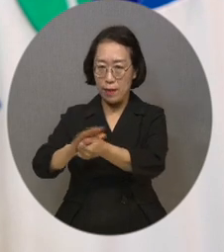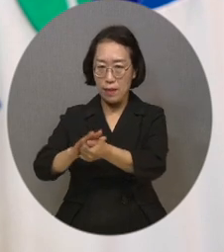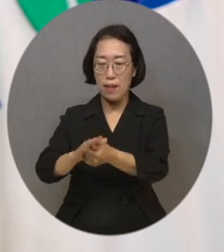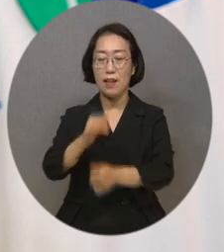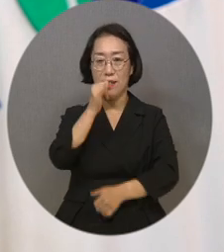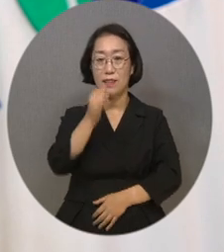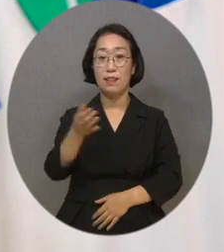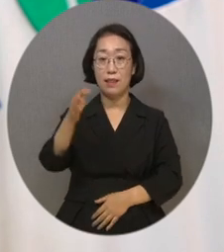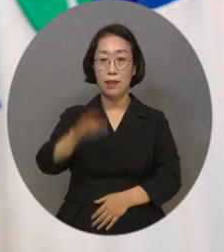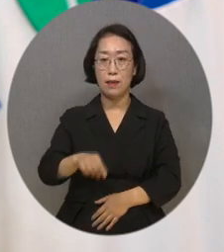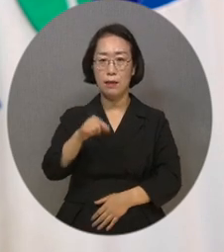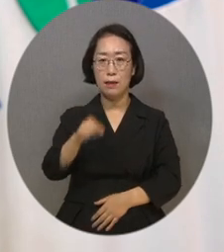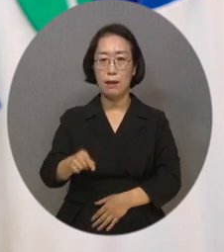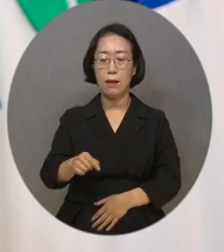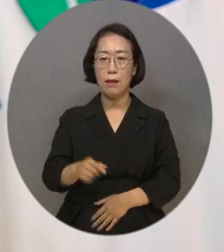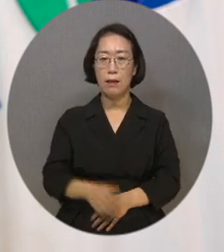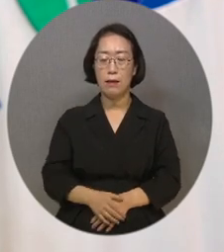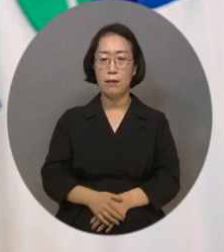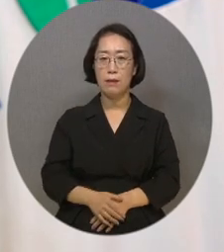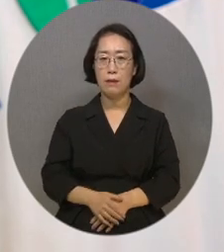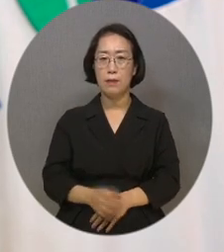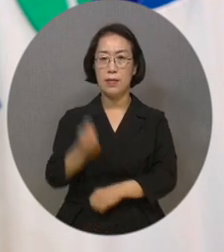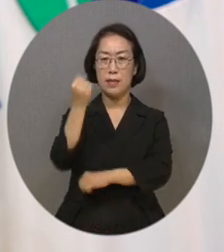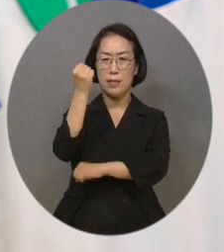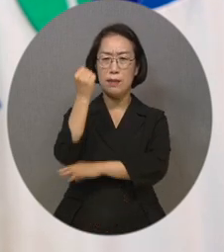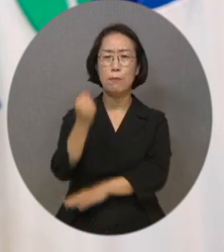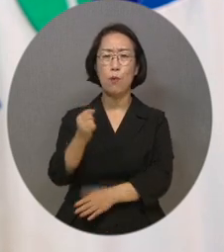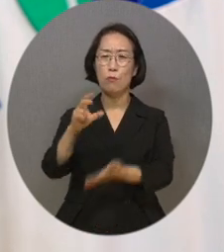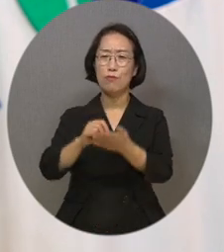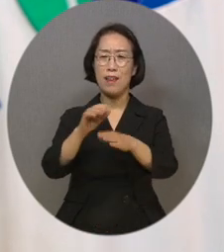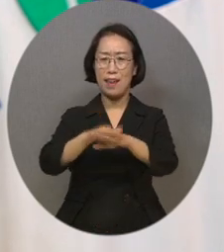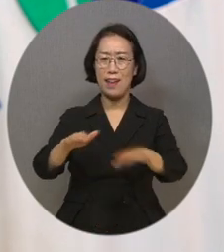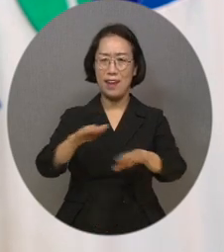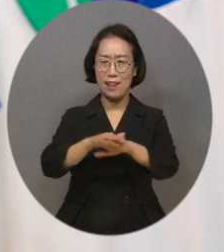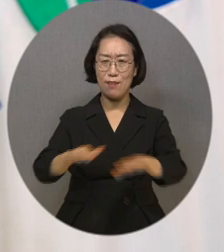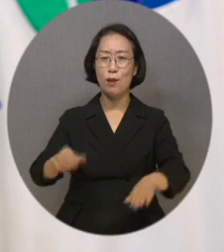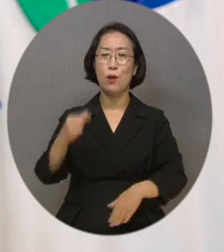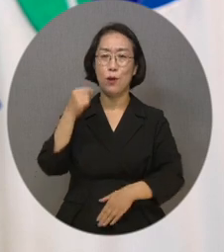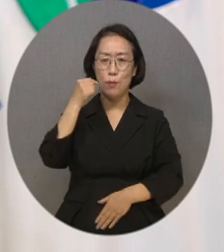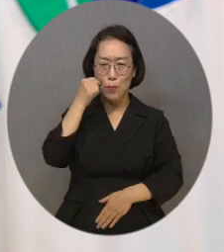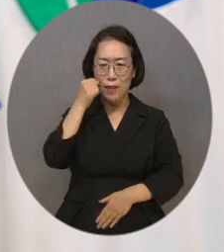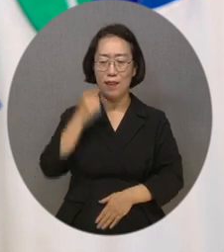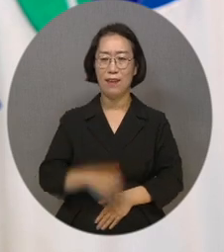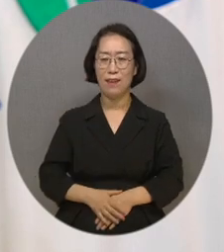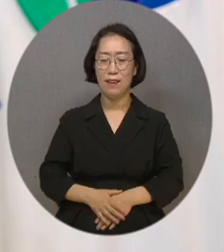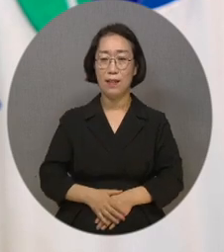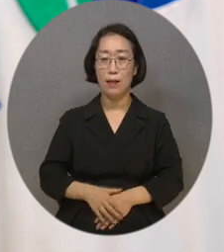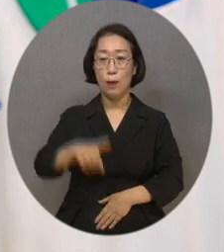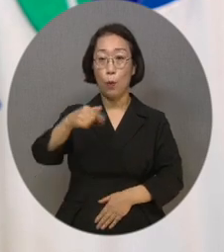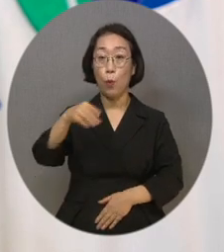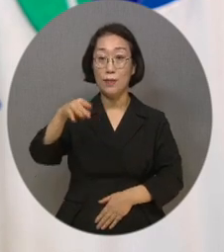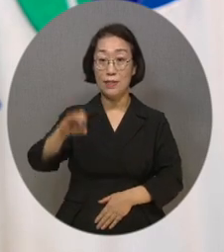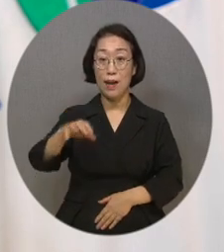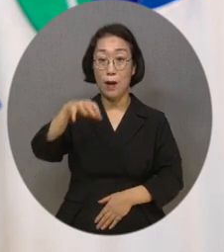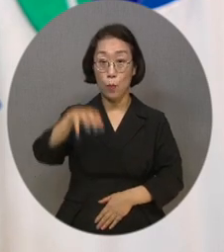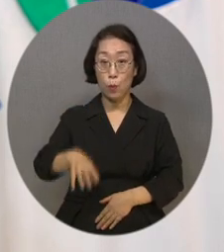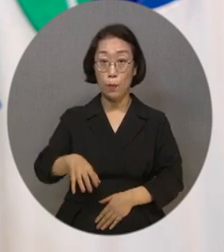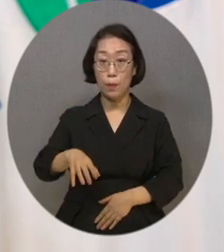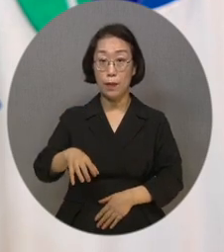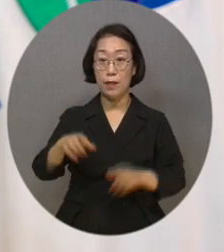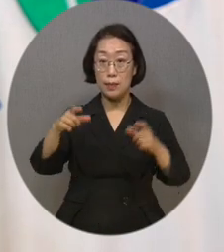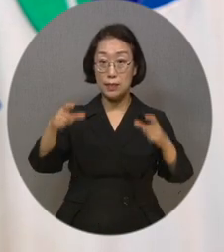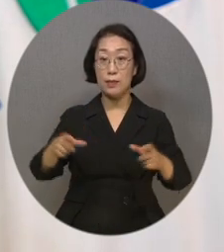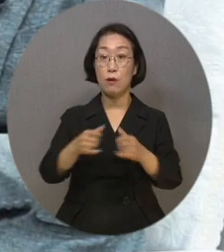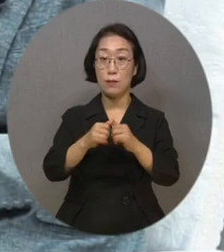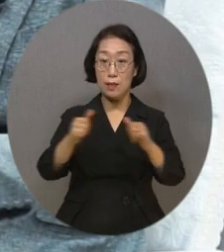하는데 그게 그렇게 근본적인 대책은 안 될 거라고 생각을 합니다. 물론 우리 고창군도 출산을 하게 되면 예를